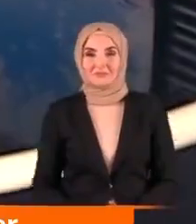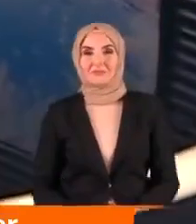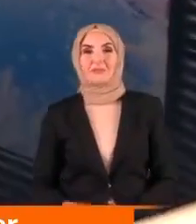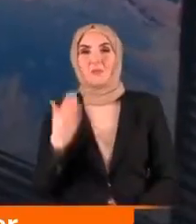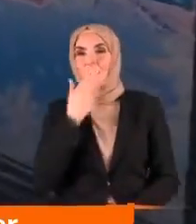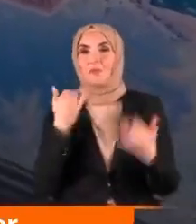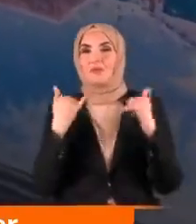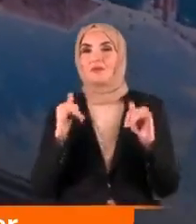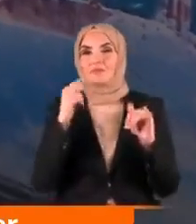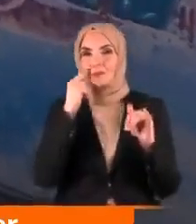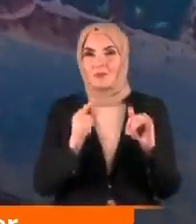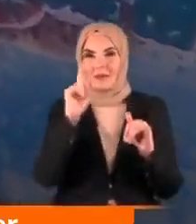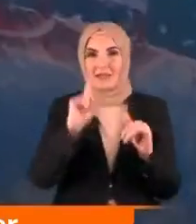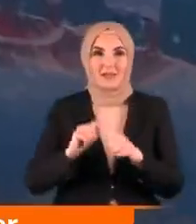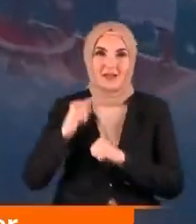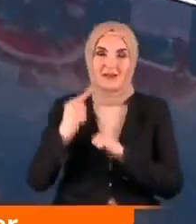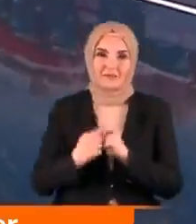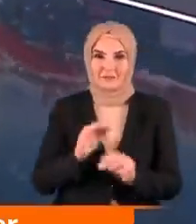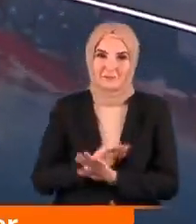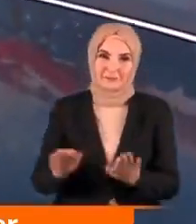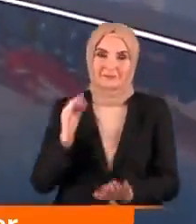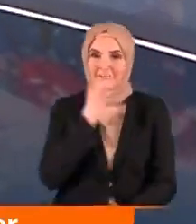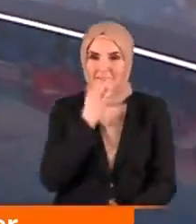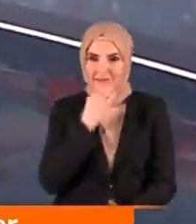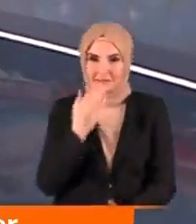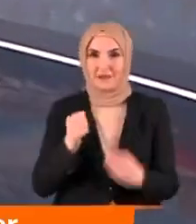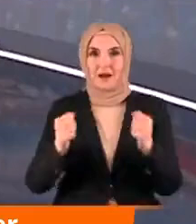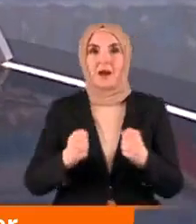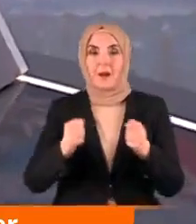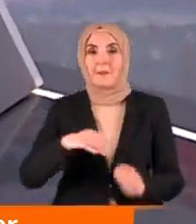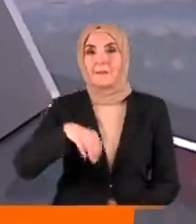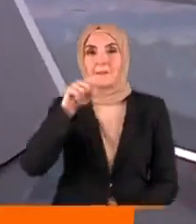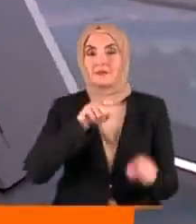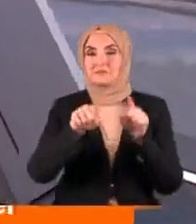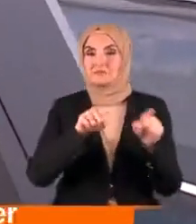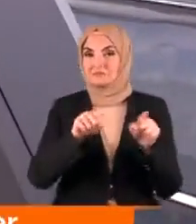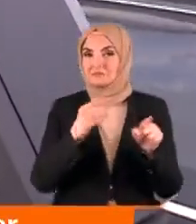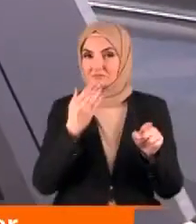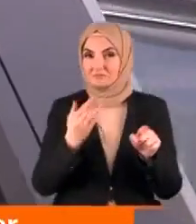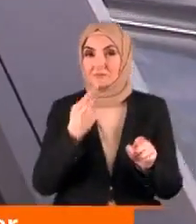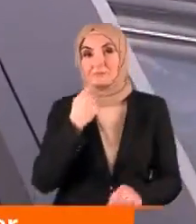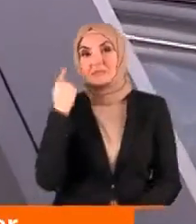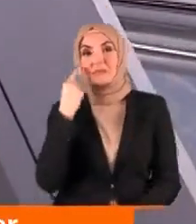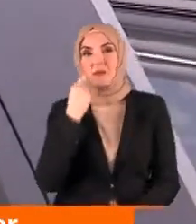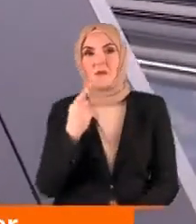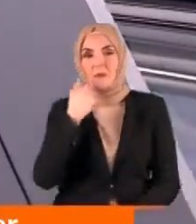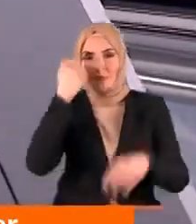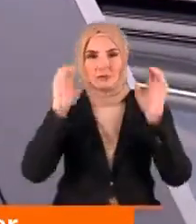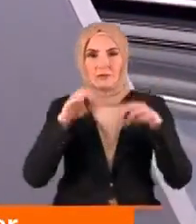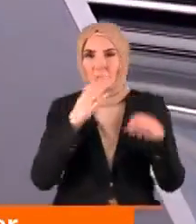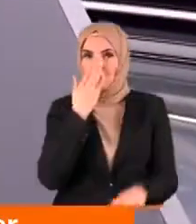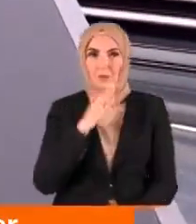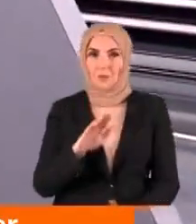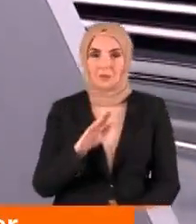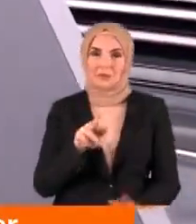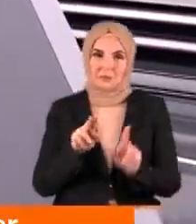Sömestr tatilinin ilk haftası geride kalmak üzere. Bazı kayak merkezlerinde ise geçen yıllara göre kar yok denecek kadar az. Önümüzdeki